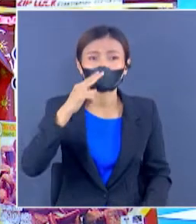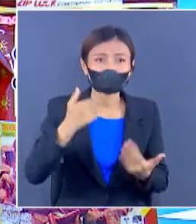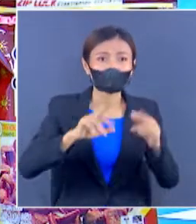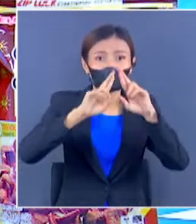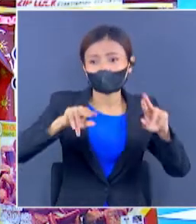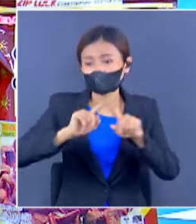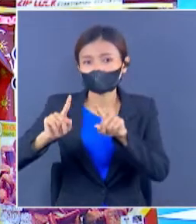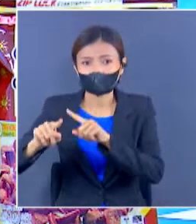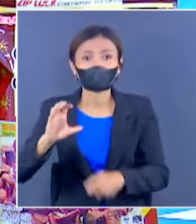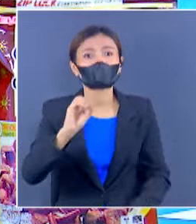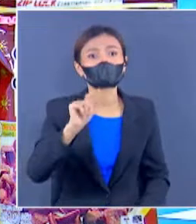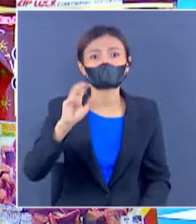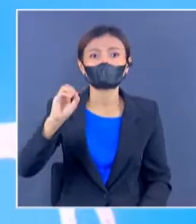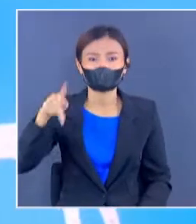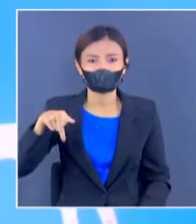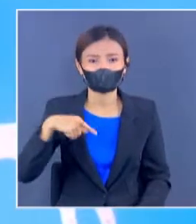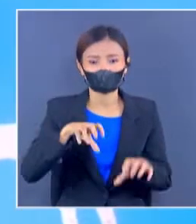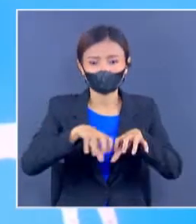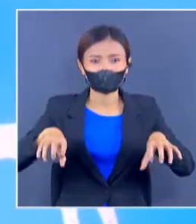งและจำหน่ายสินค้ากันครับ